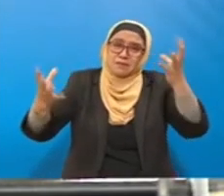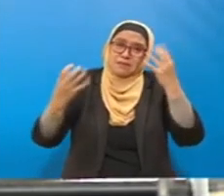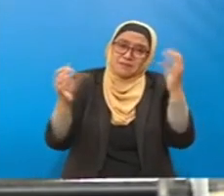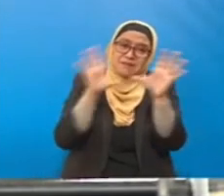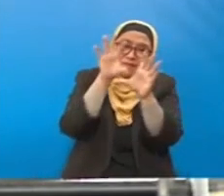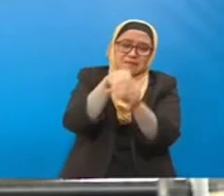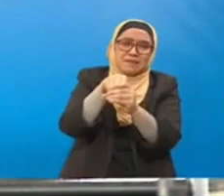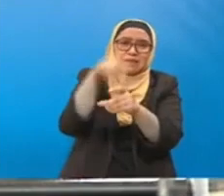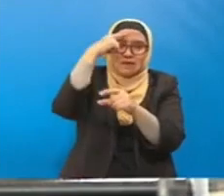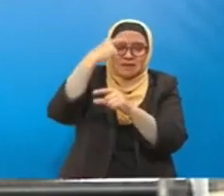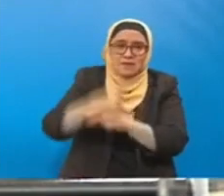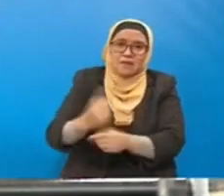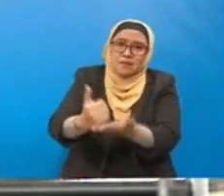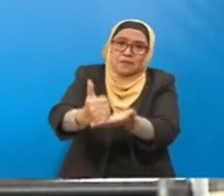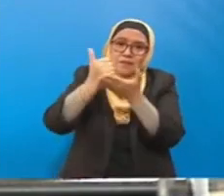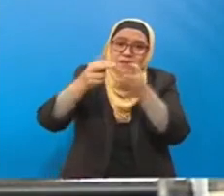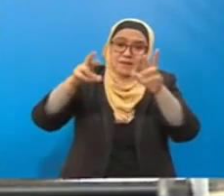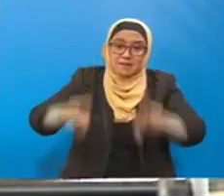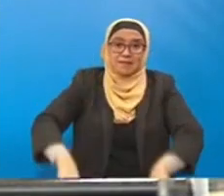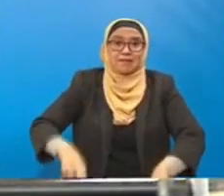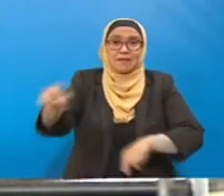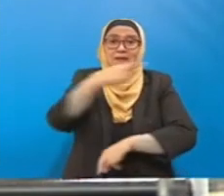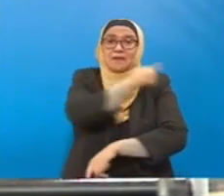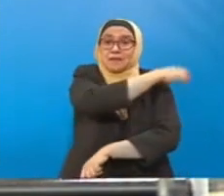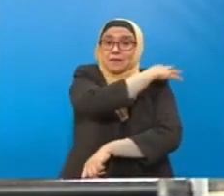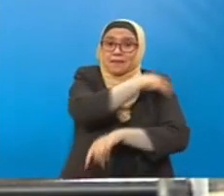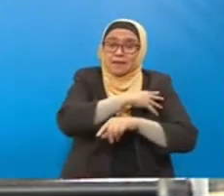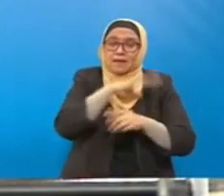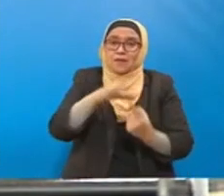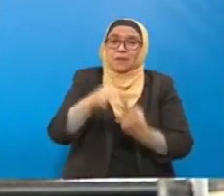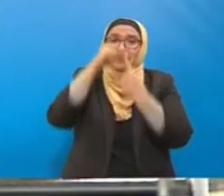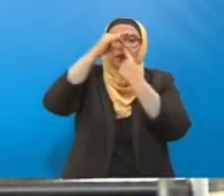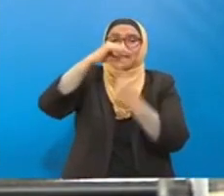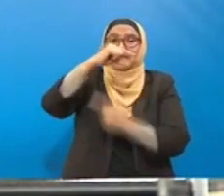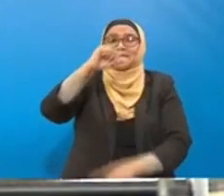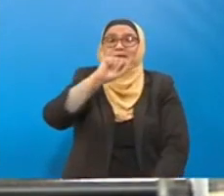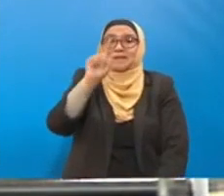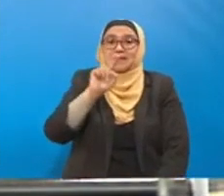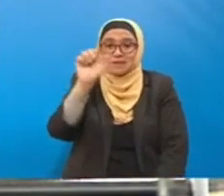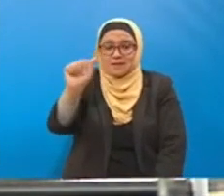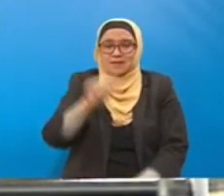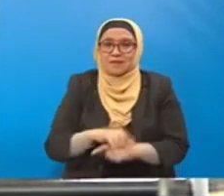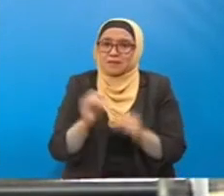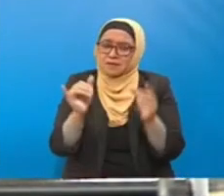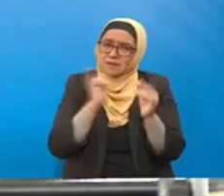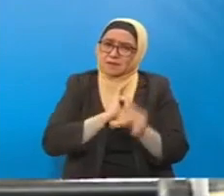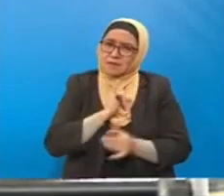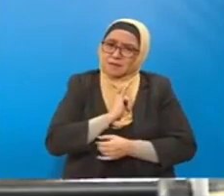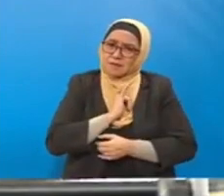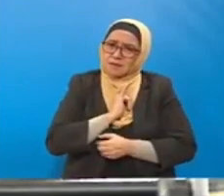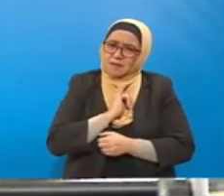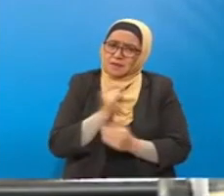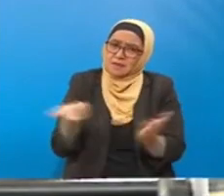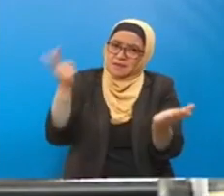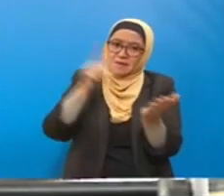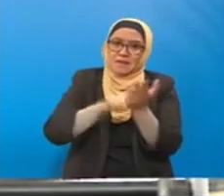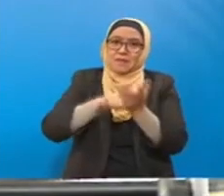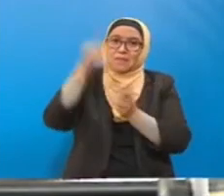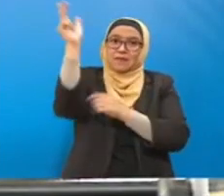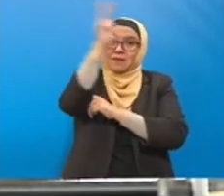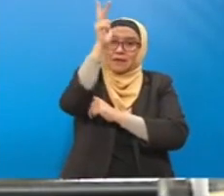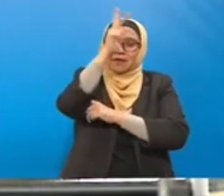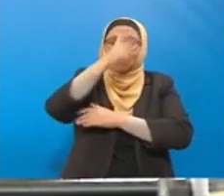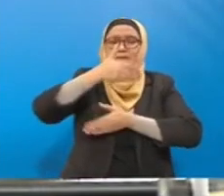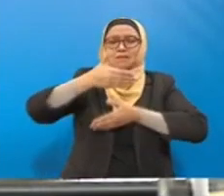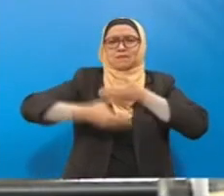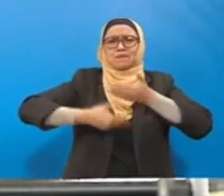rakyat di Palestin khususnya di gagal saya boleh melaporkan bahwa kerajaan sedang dan telah menyelaraskan